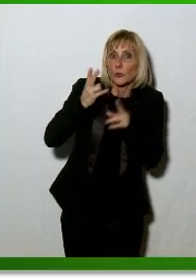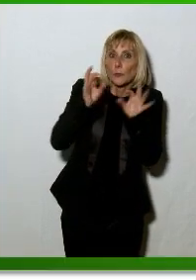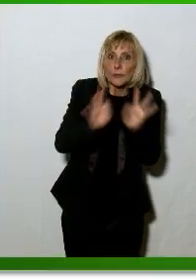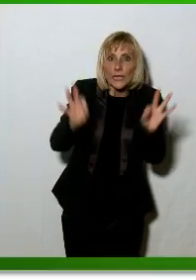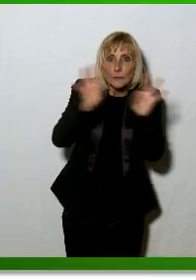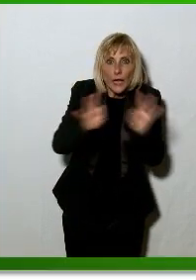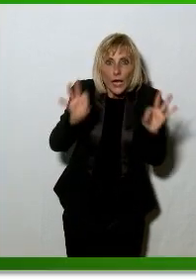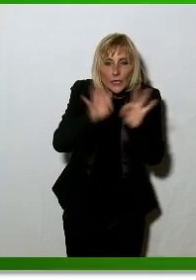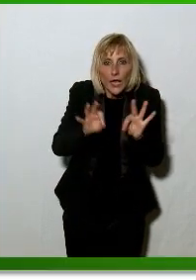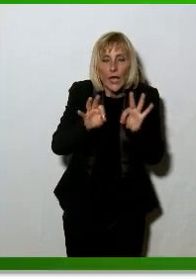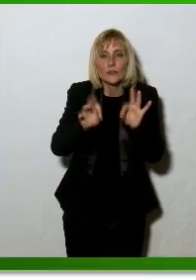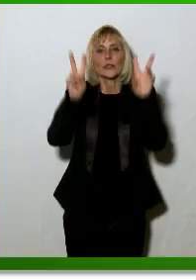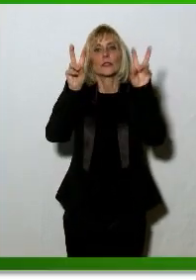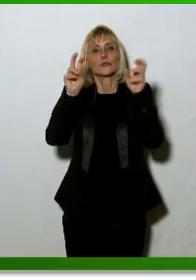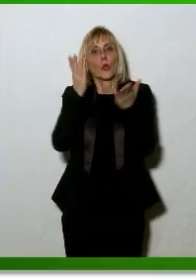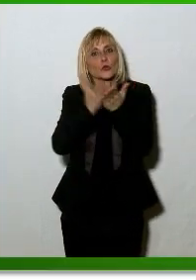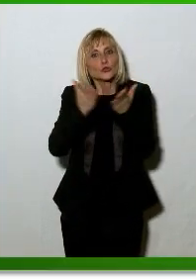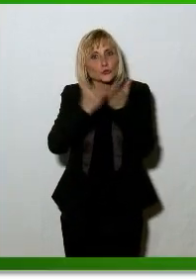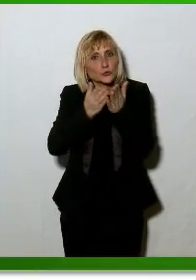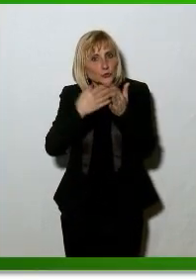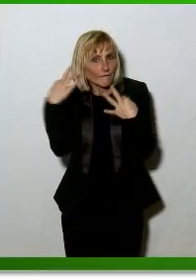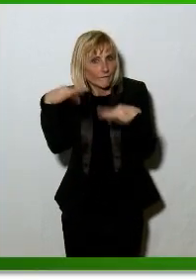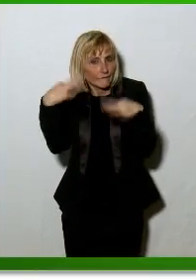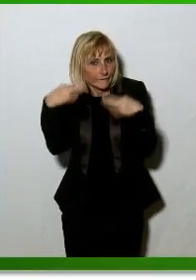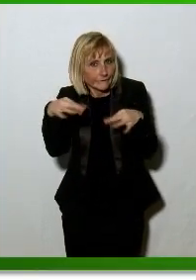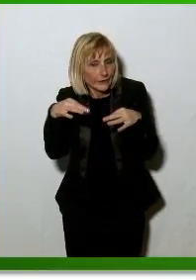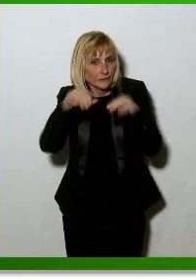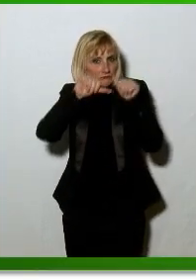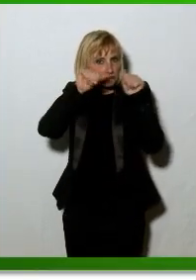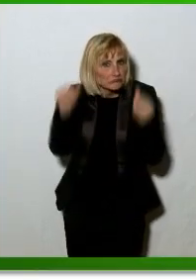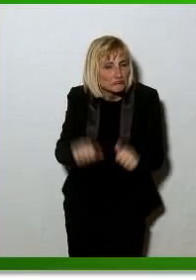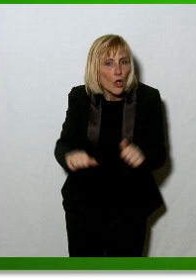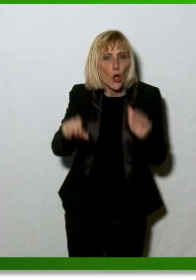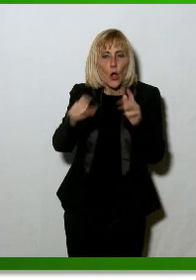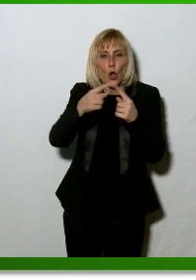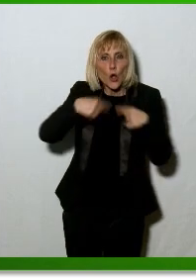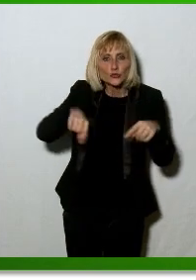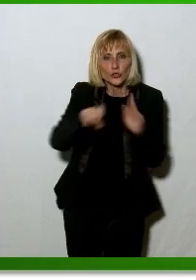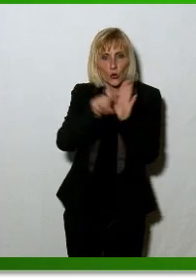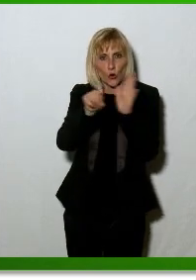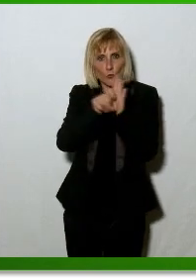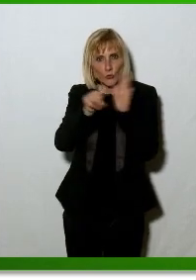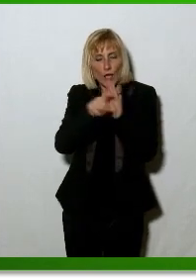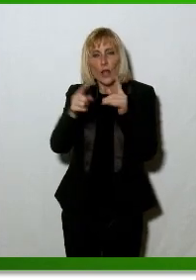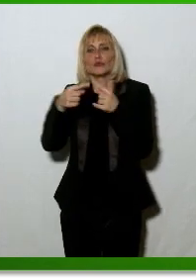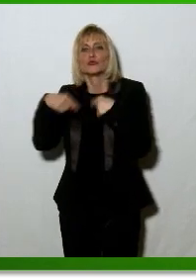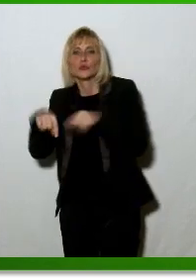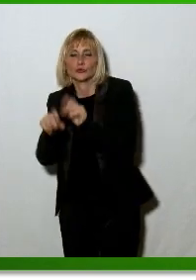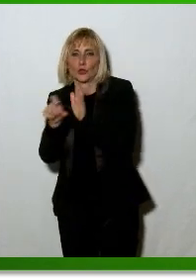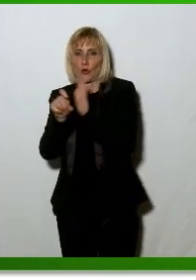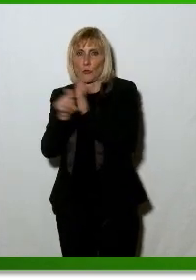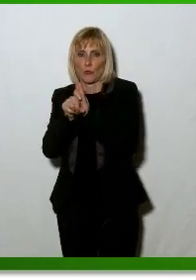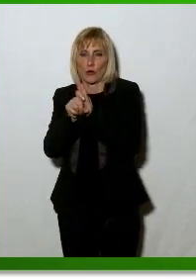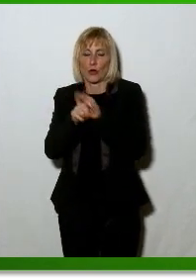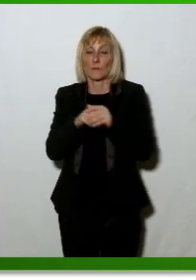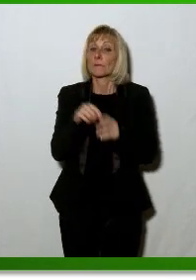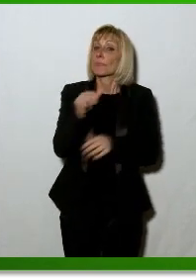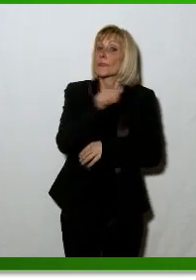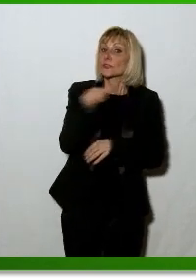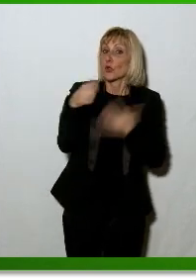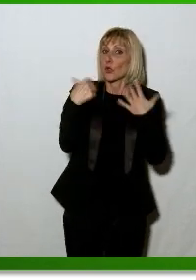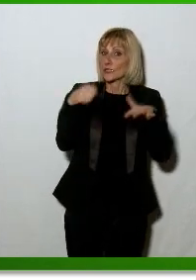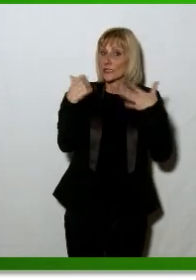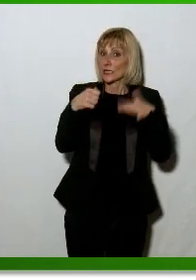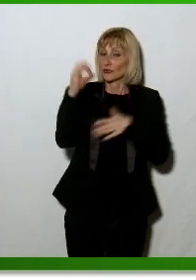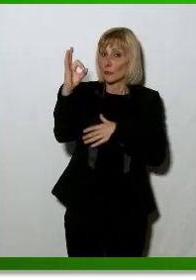con il titolo di studio medio più alto Nonché quella più performante nei Consigli Comunali e nelle giunte solo il 16%